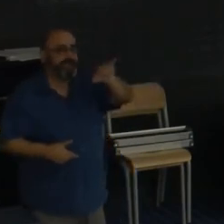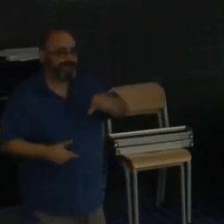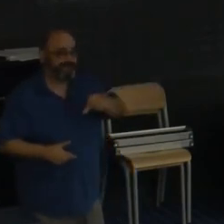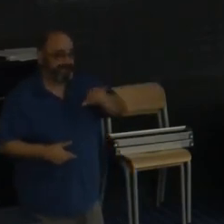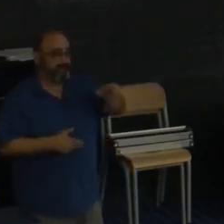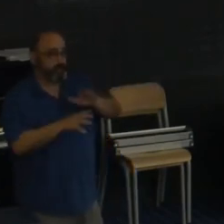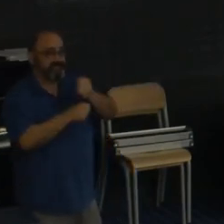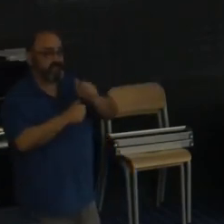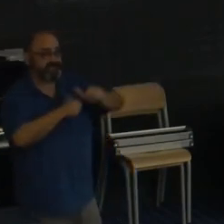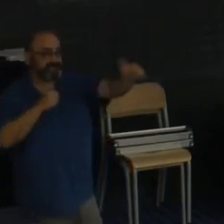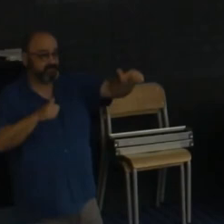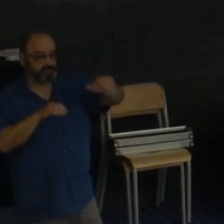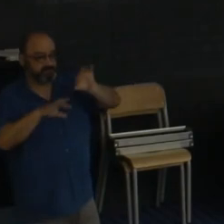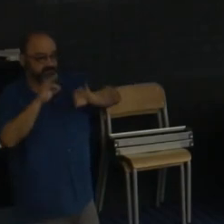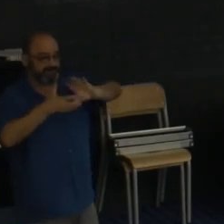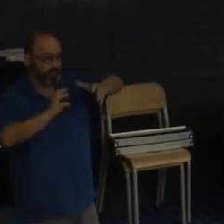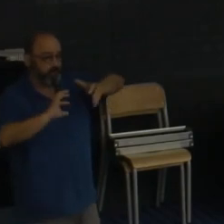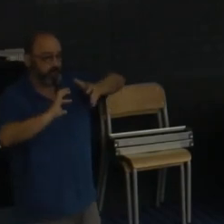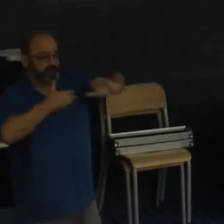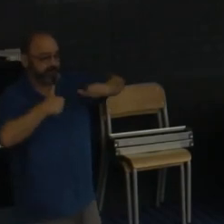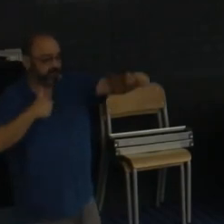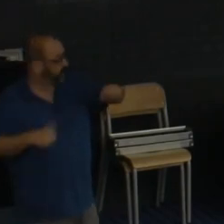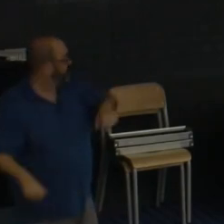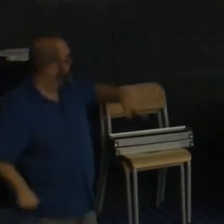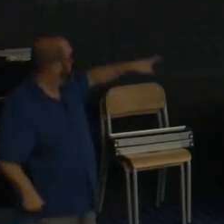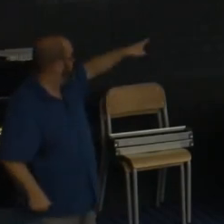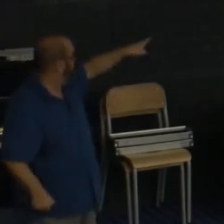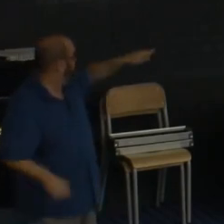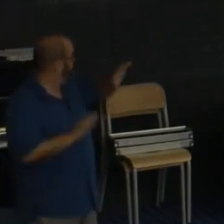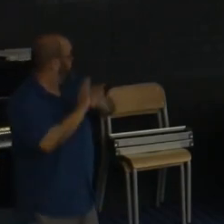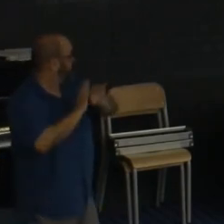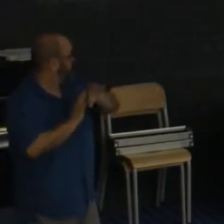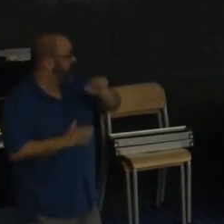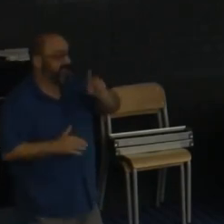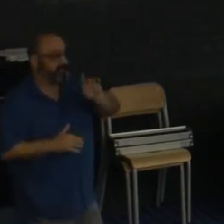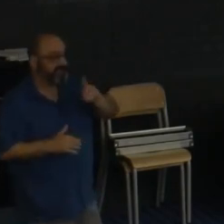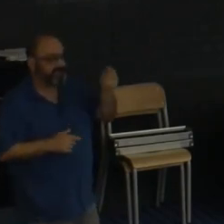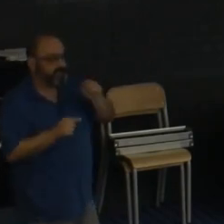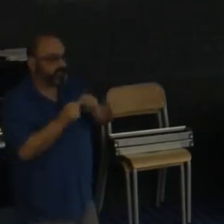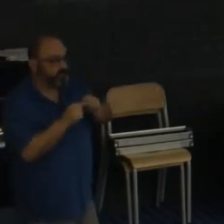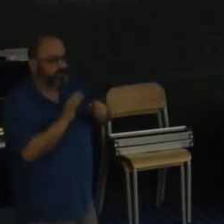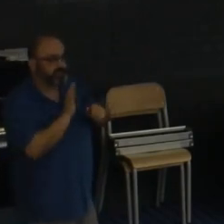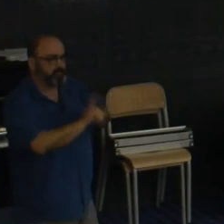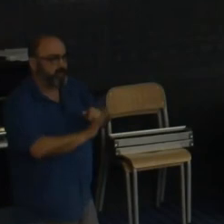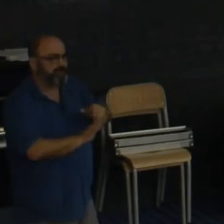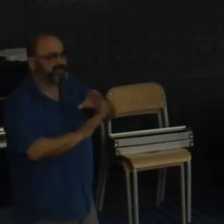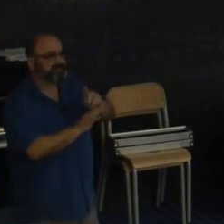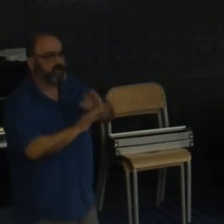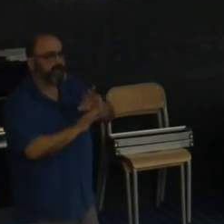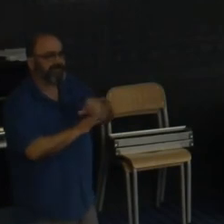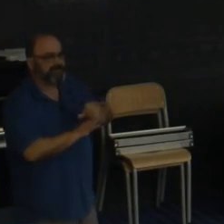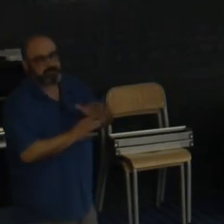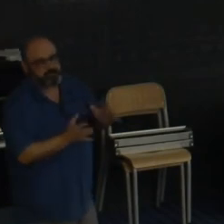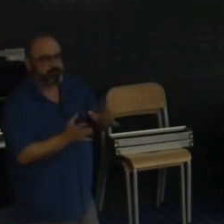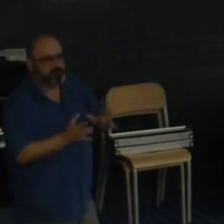à distance. Donc, si ça vous intéresse, le code de RDB qui se trouve ici, il y a quelques petits trucs propres à Celery, mais c'est peut-être